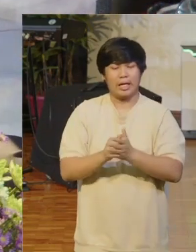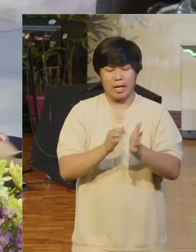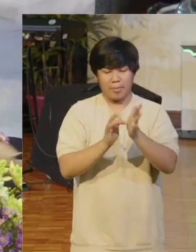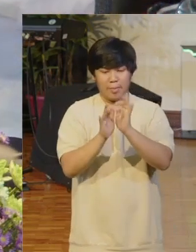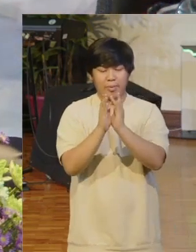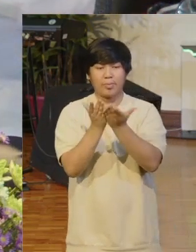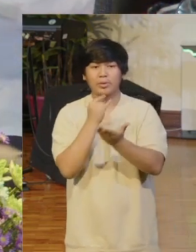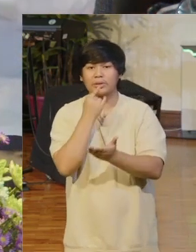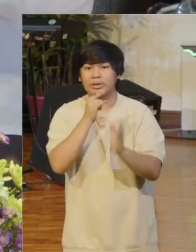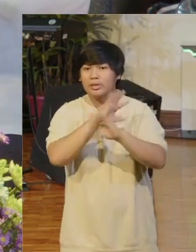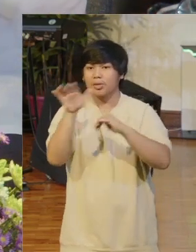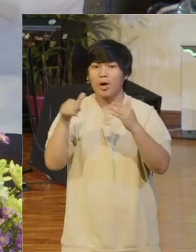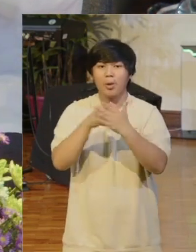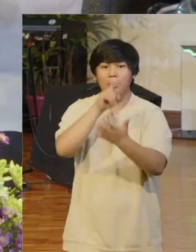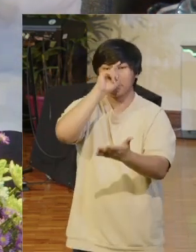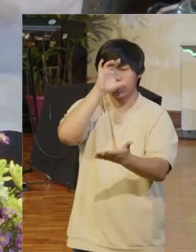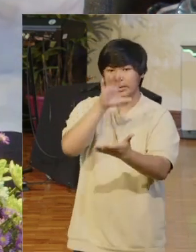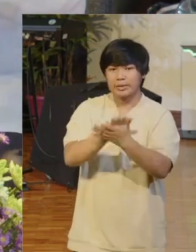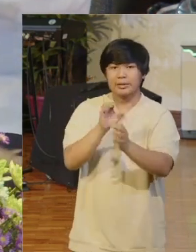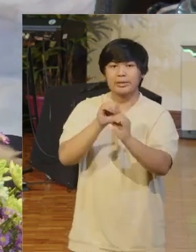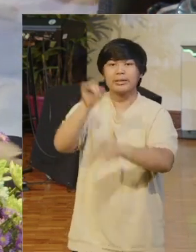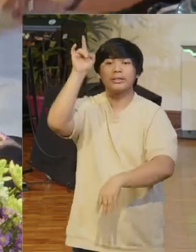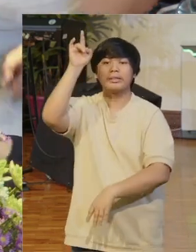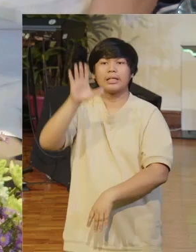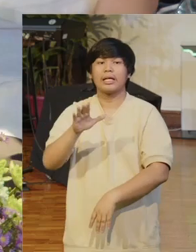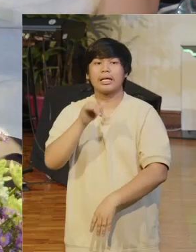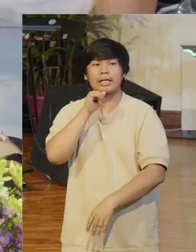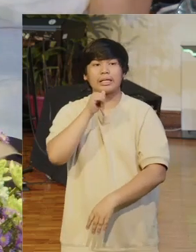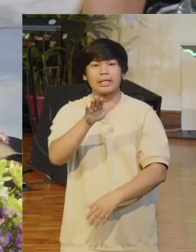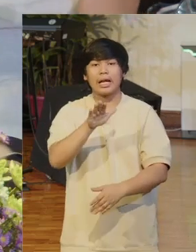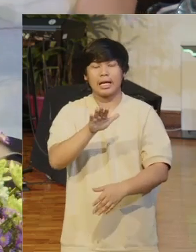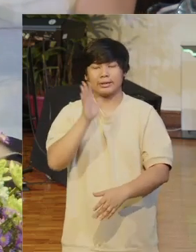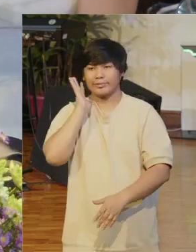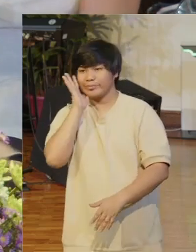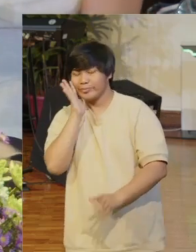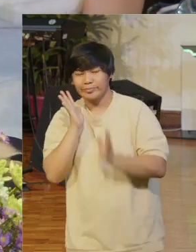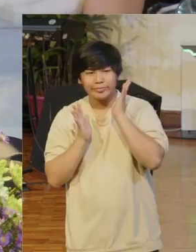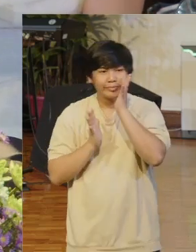says, everyone who believes in Him will not be put to shame.